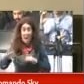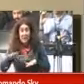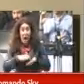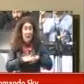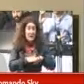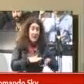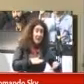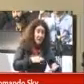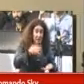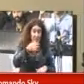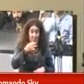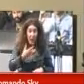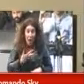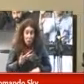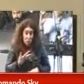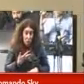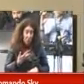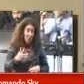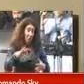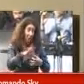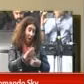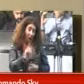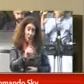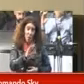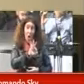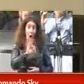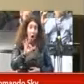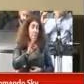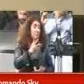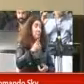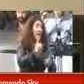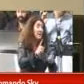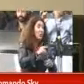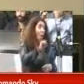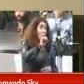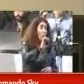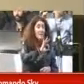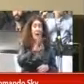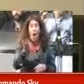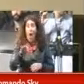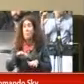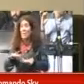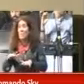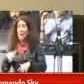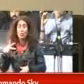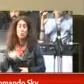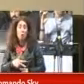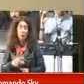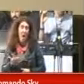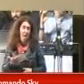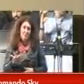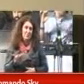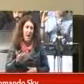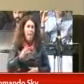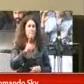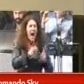sia stato del Partito Comunista o se sia stato del Movimento Sociale. Io penso che in tutti i partiti ci siano delle